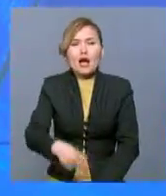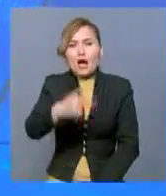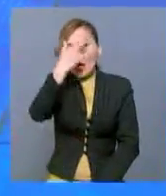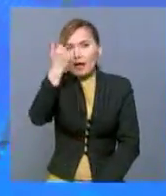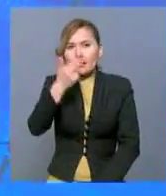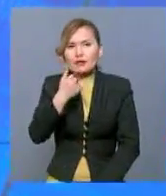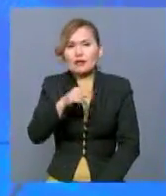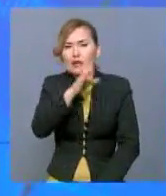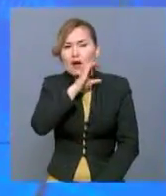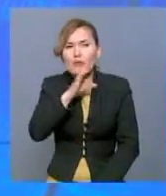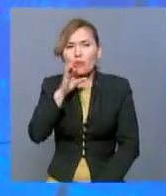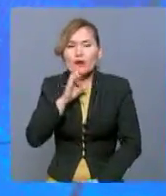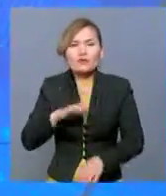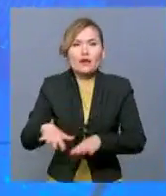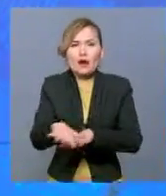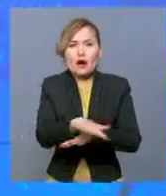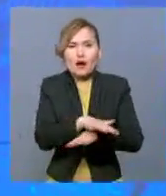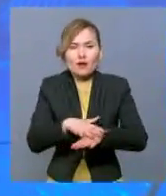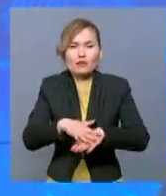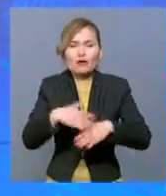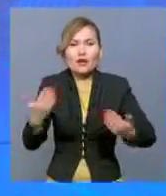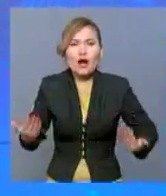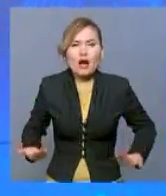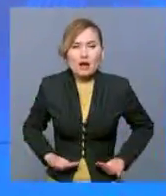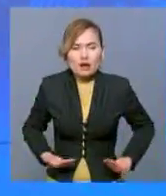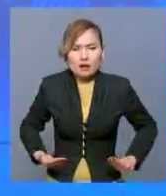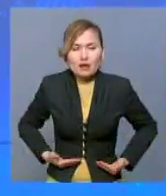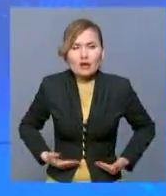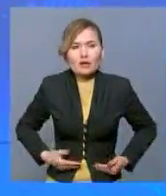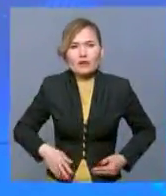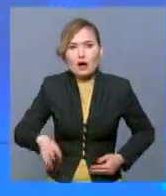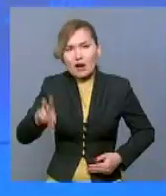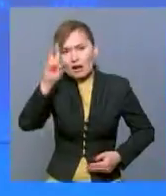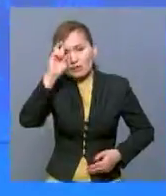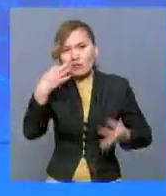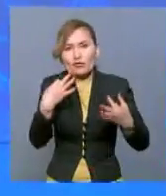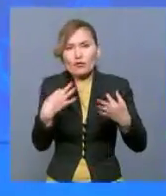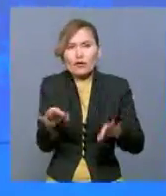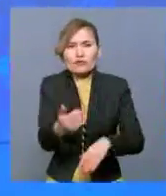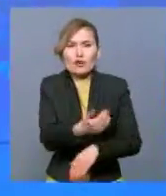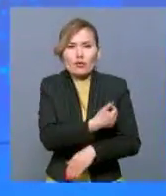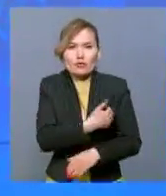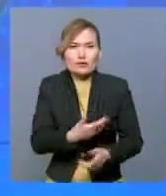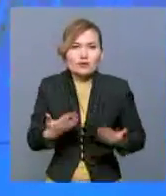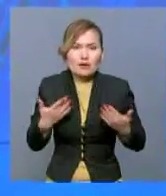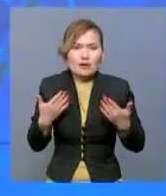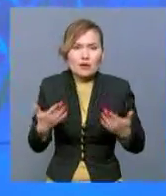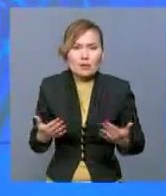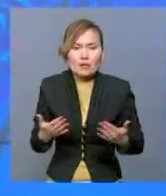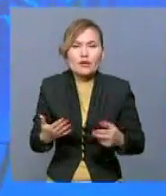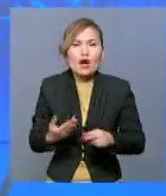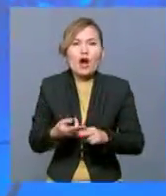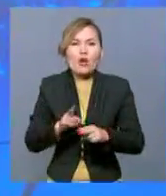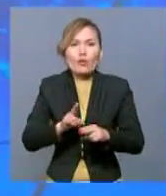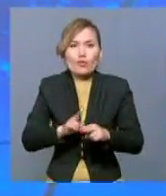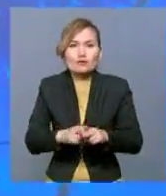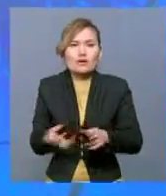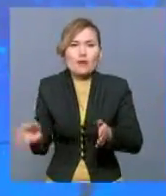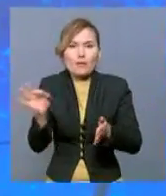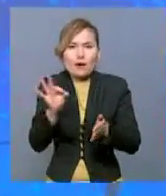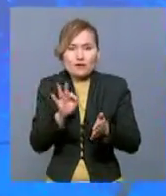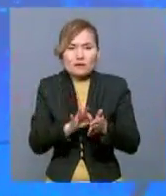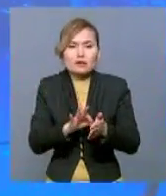Италияның солтүстігін мекендейтін халық автономия талап етіп отыр. Олар ел құрамында қалғанмен қаржылық дербестікке ие болуды